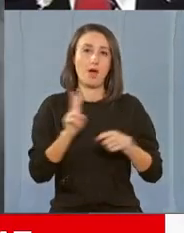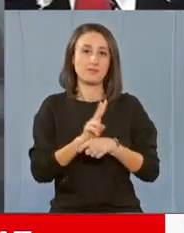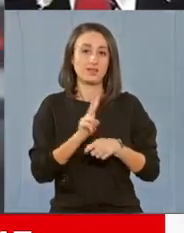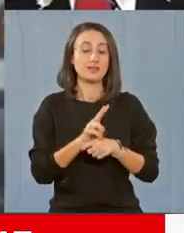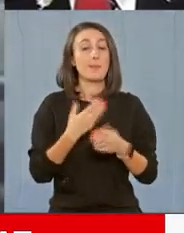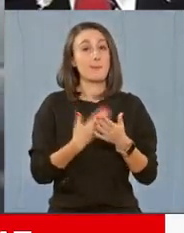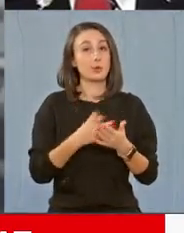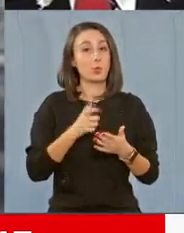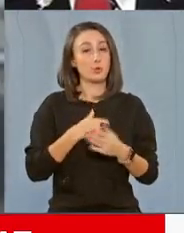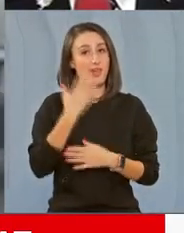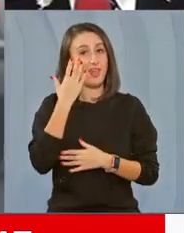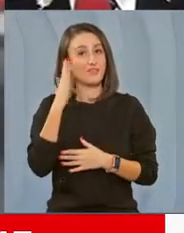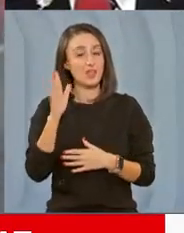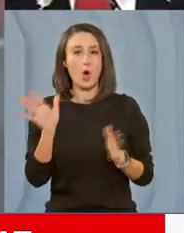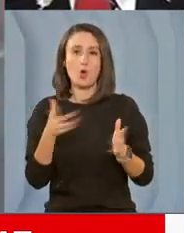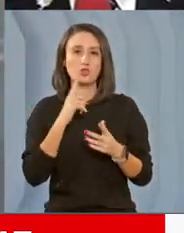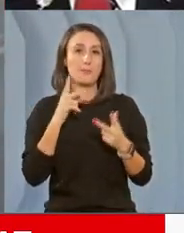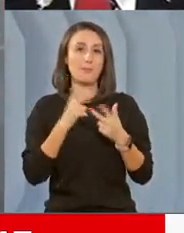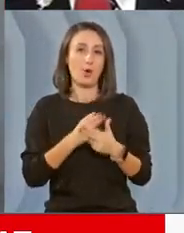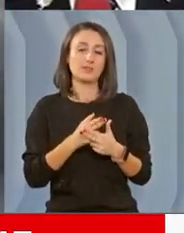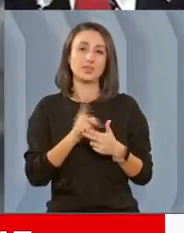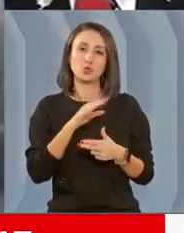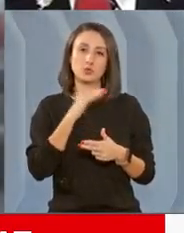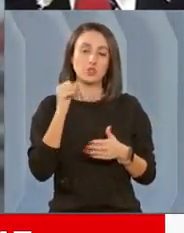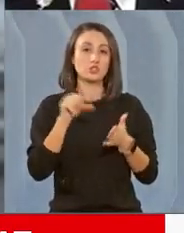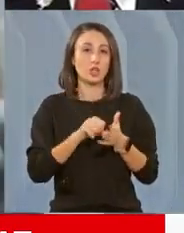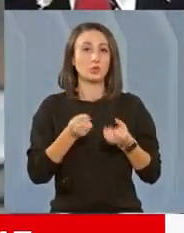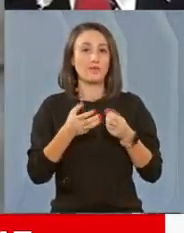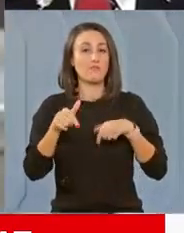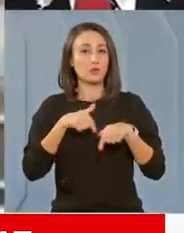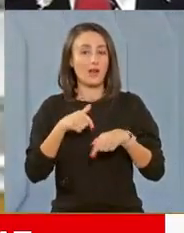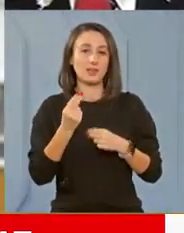atenție pentru a putea evita orice obstacol. Atât pentru acum, de la Centrul Infotrafic, la revedere!